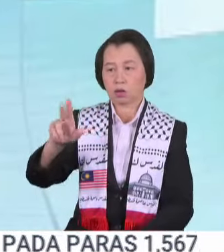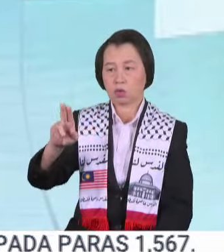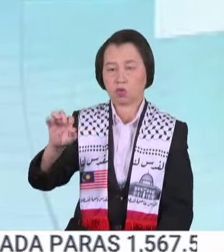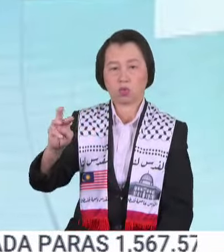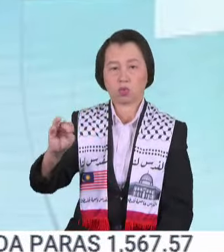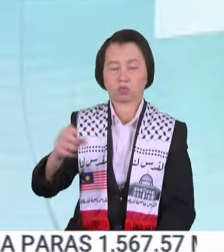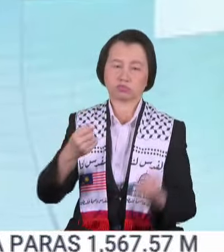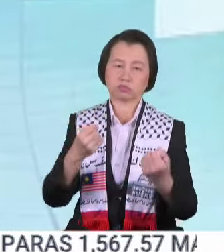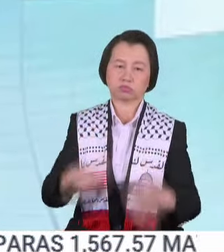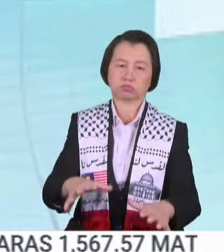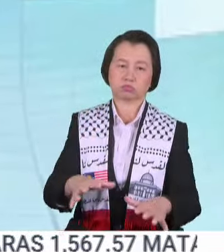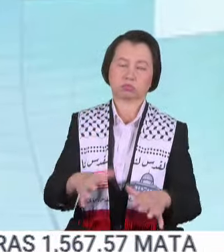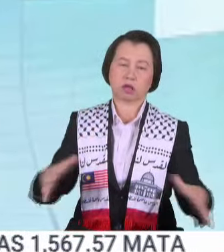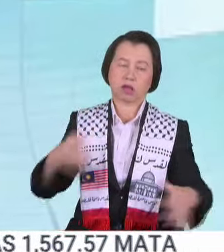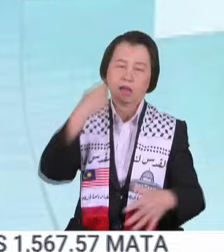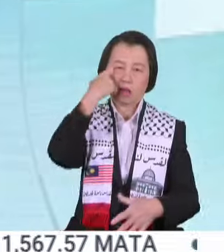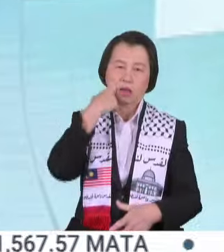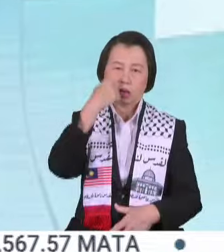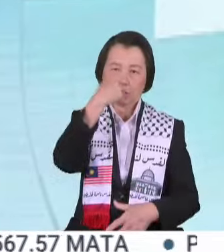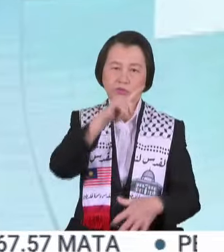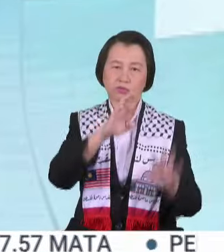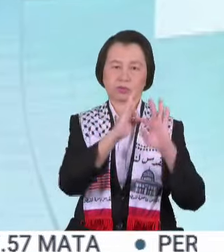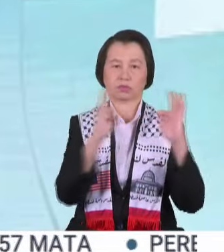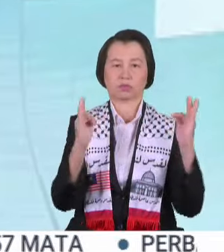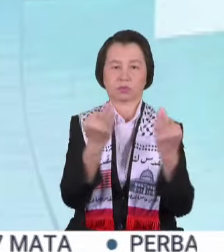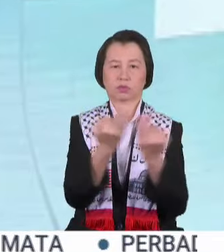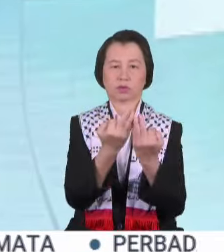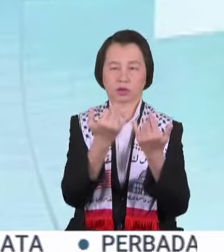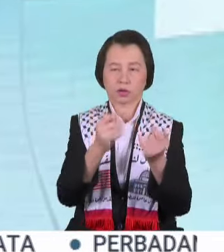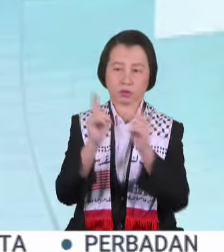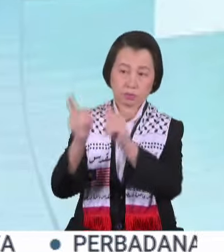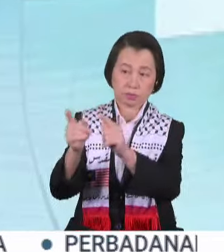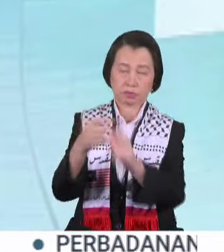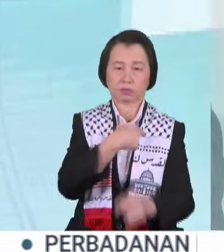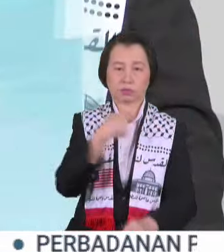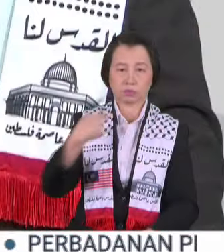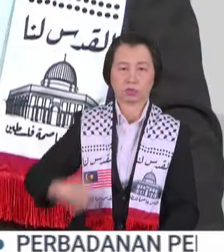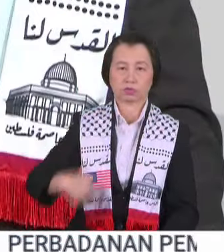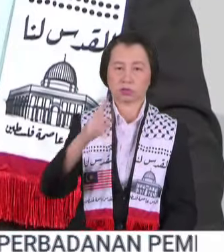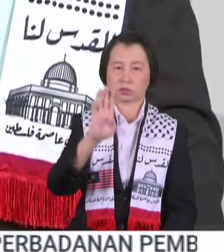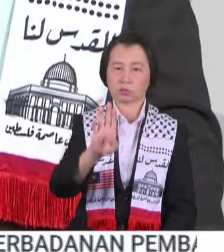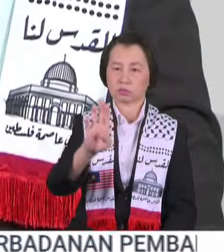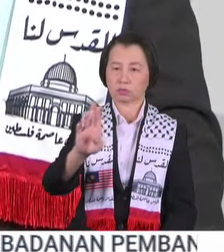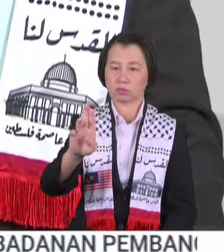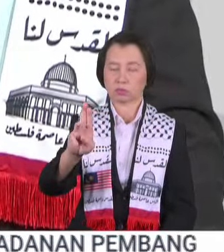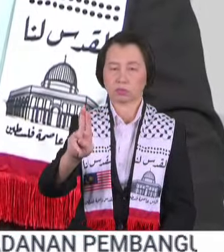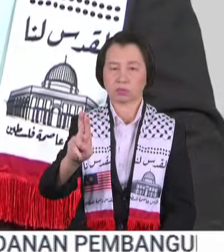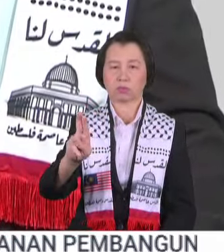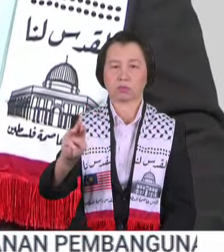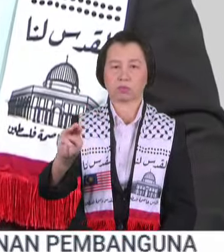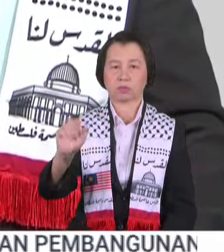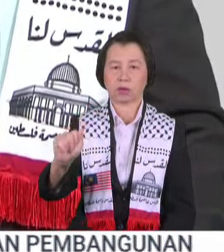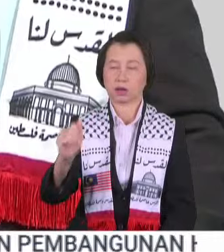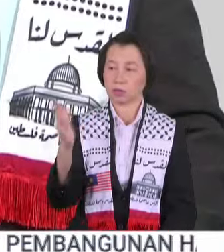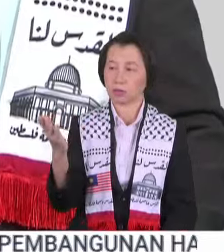kehilangan besar buat keluarga. Langsung saja bersama Buma Win di Kuching. Silakan Buma.